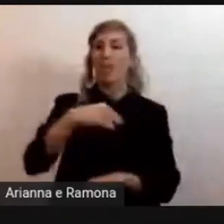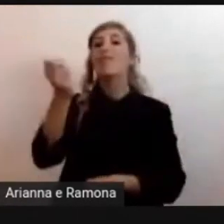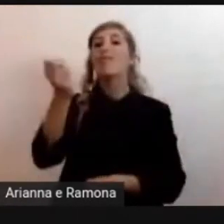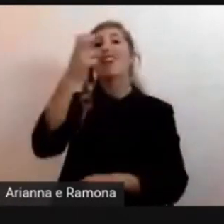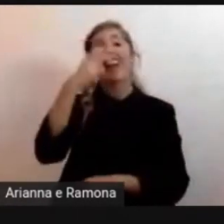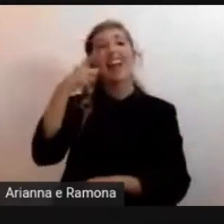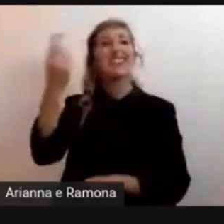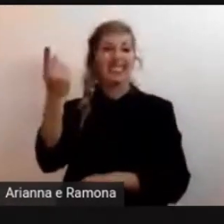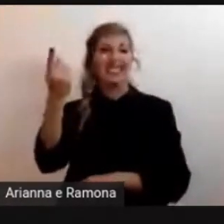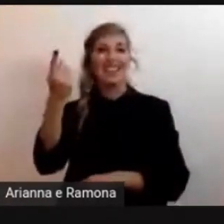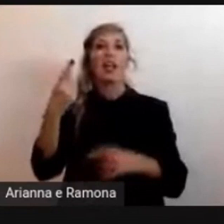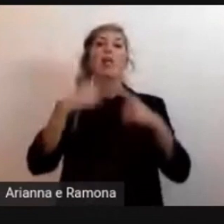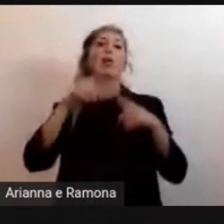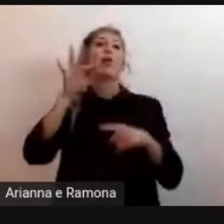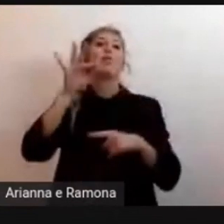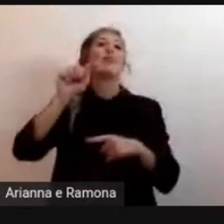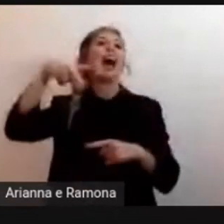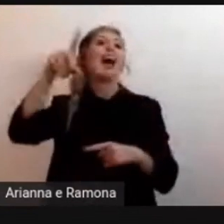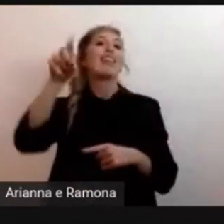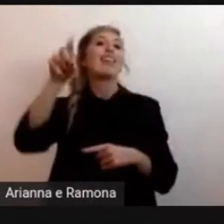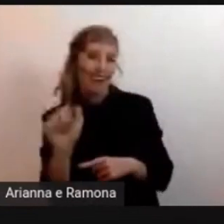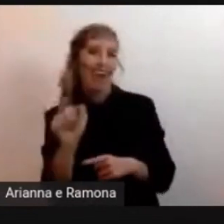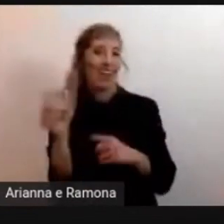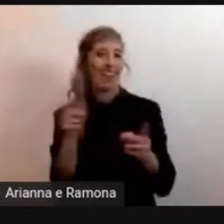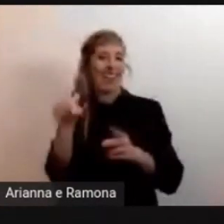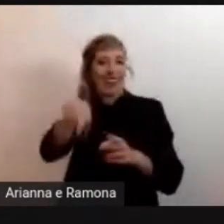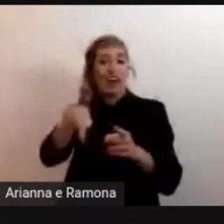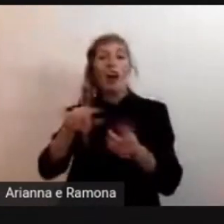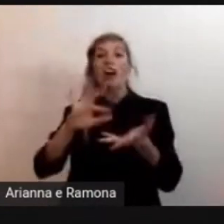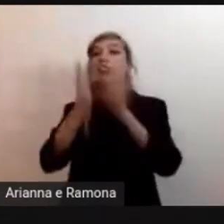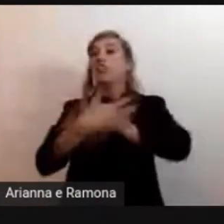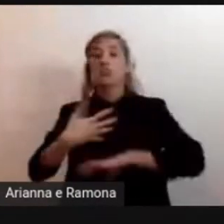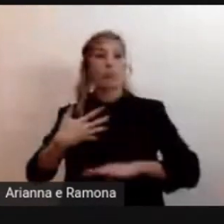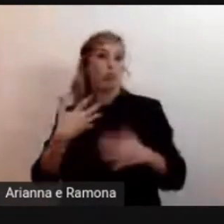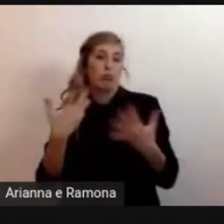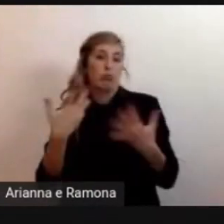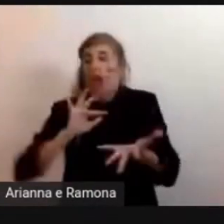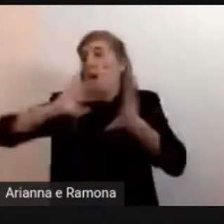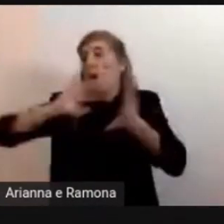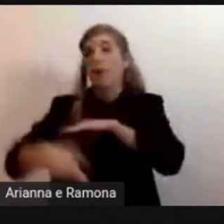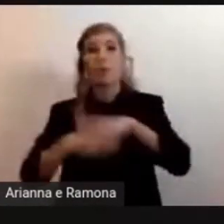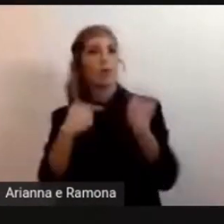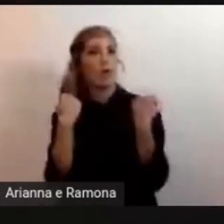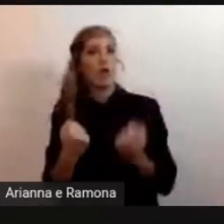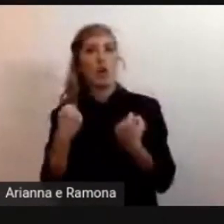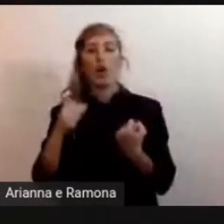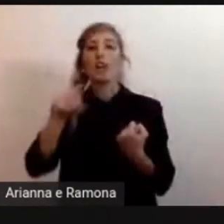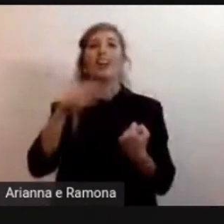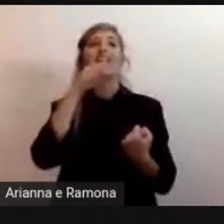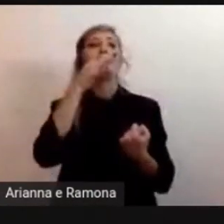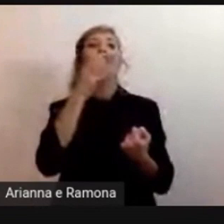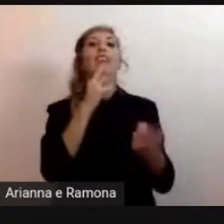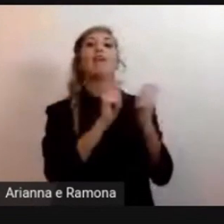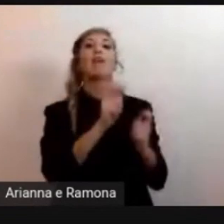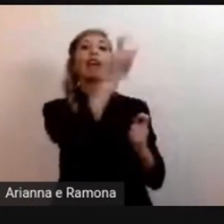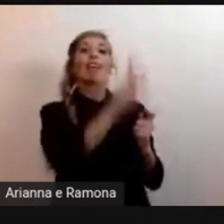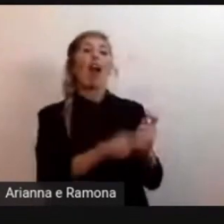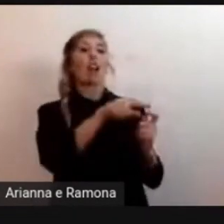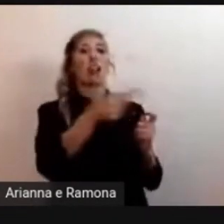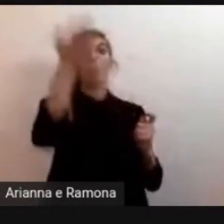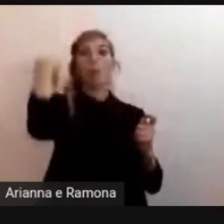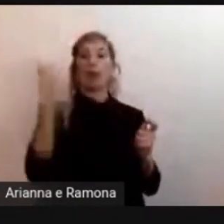piacentino quale molti anni qui c'è grande cambiamento e portare per mercante da personaggi di